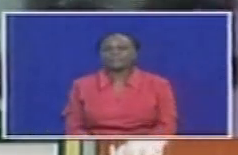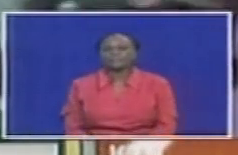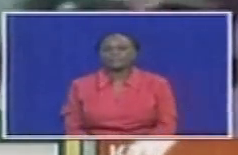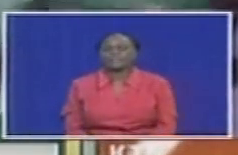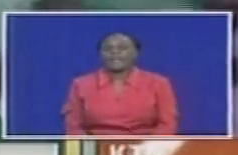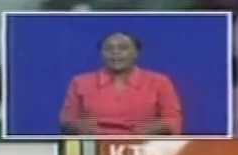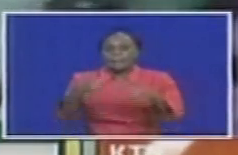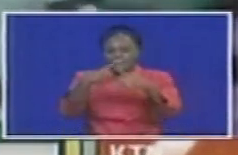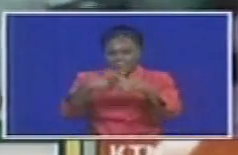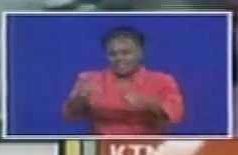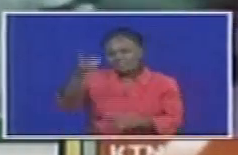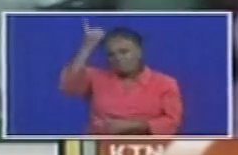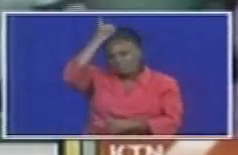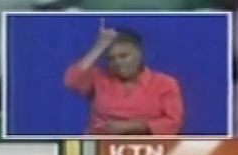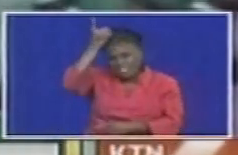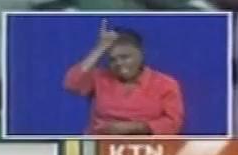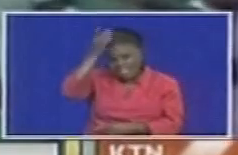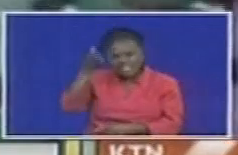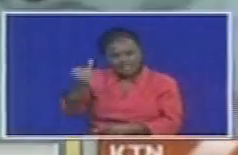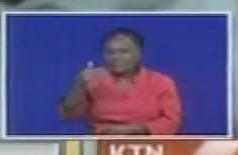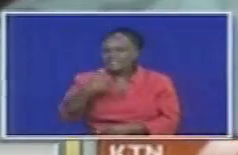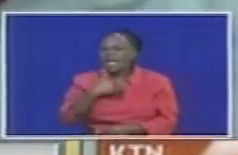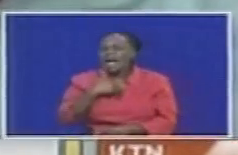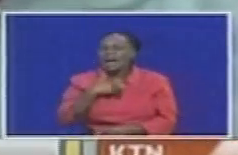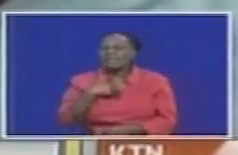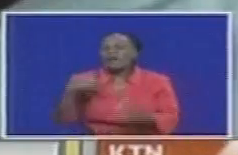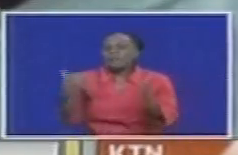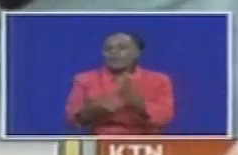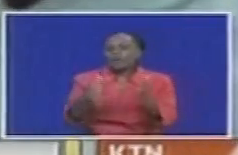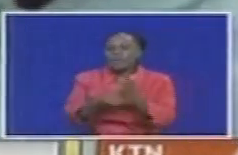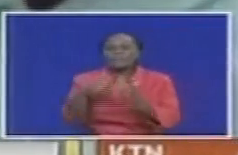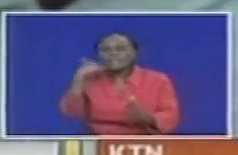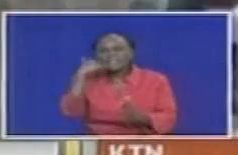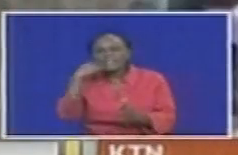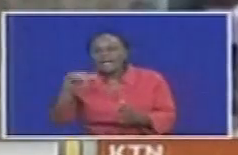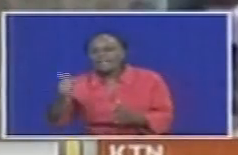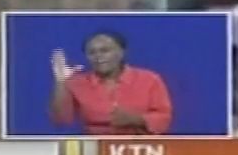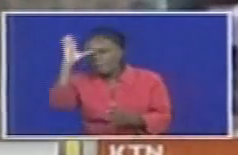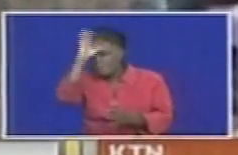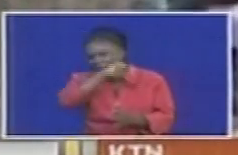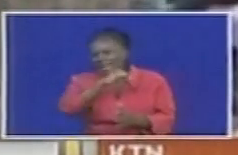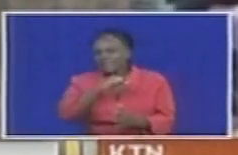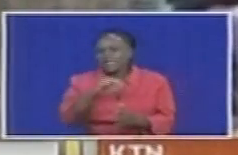Hata hivyo, watoto katika sehemu za mashinani nao wamekumbwa na utapiamlo kulingana na utafiti huu, huku